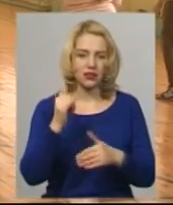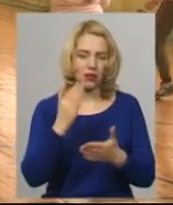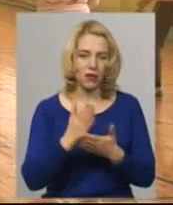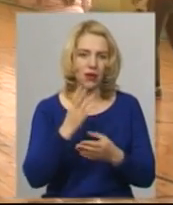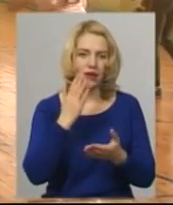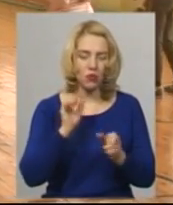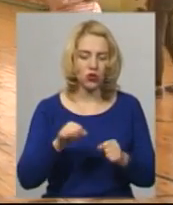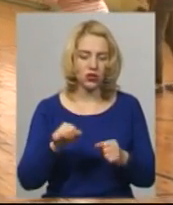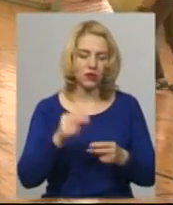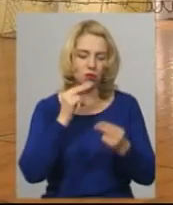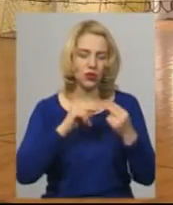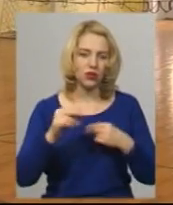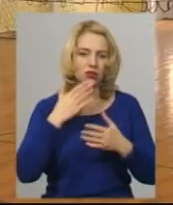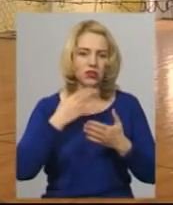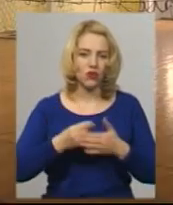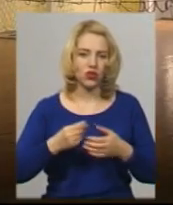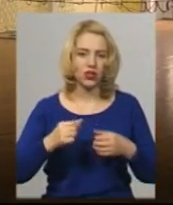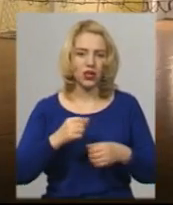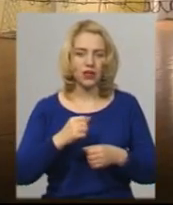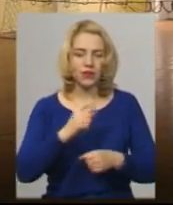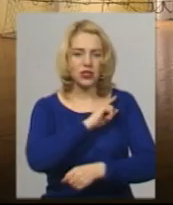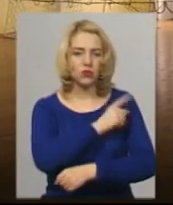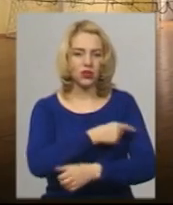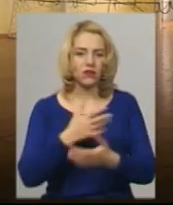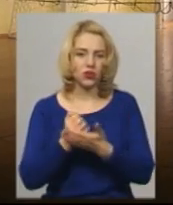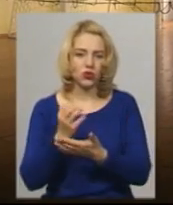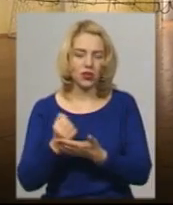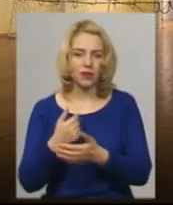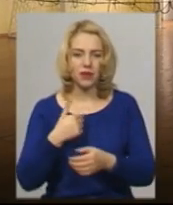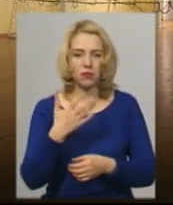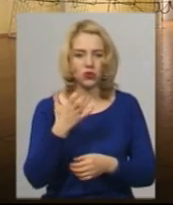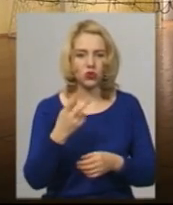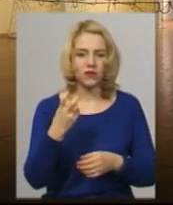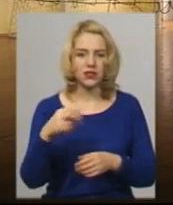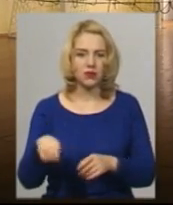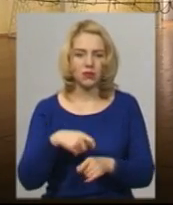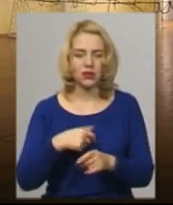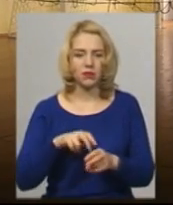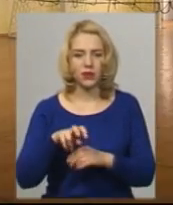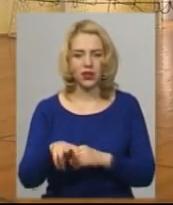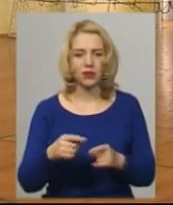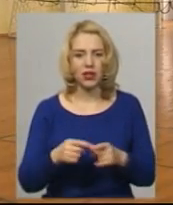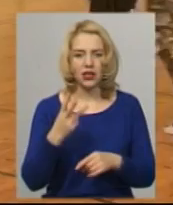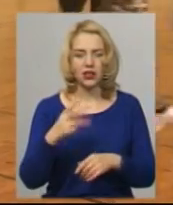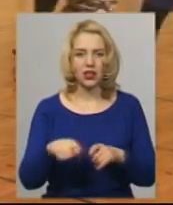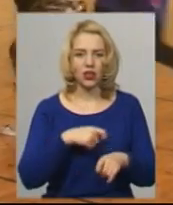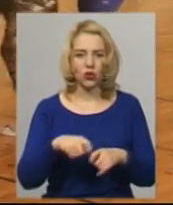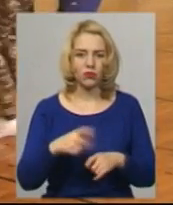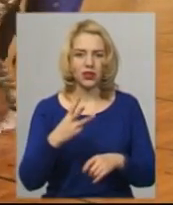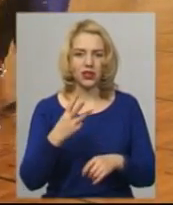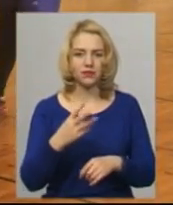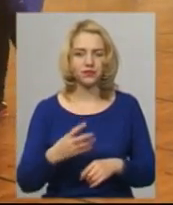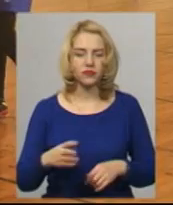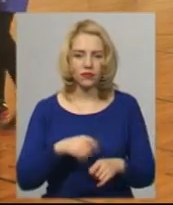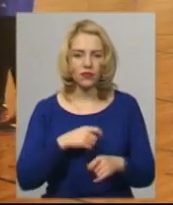спортсмен, відкривають нові можливості. Буду займатися бігом 100-200 метрів і буду пробувати нові дистанції, так, 3 кілометри та кілометри.